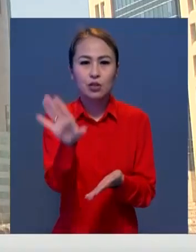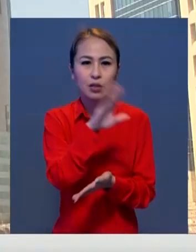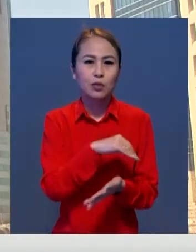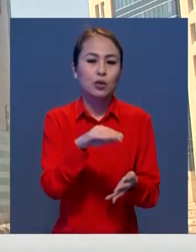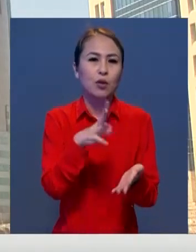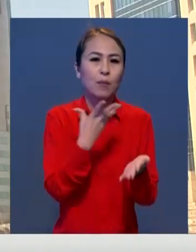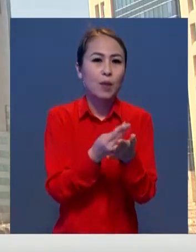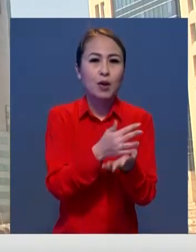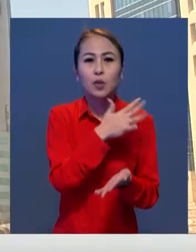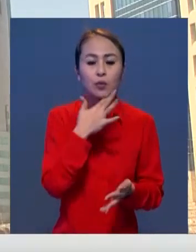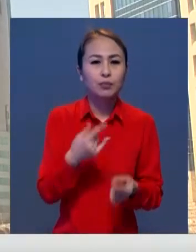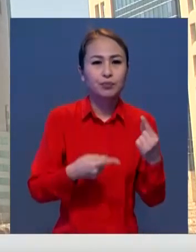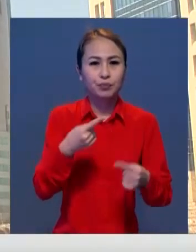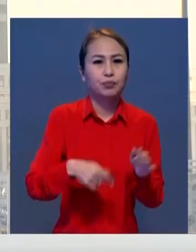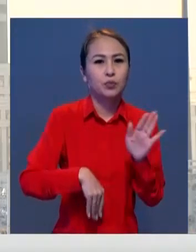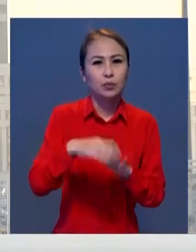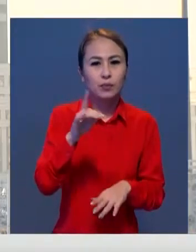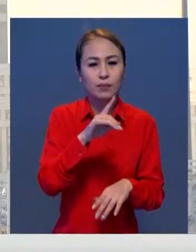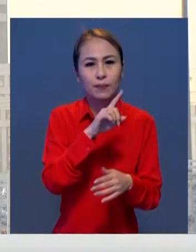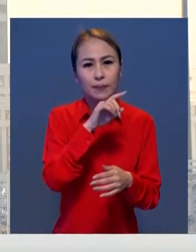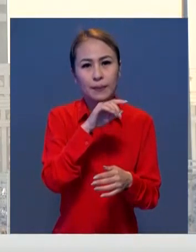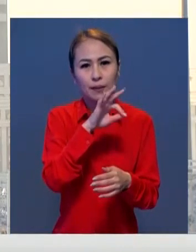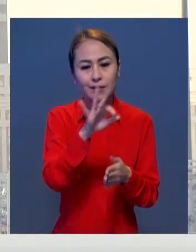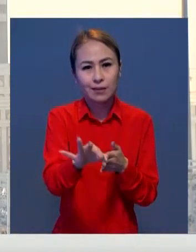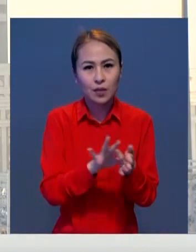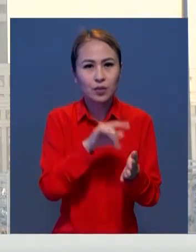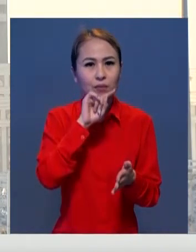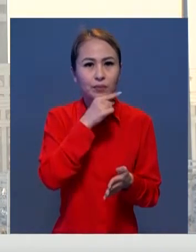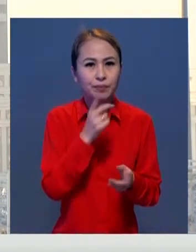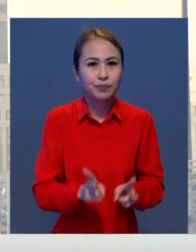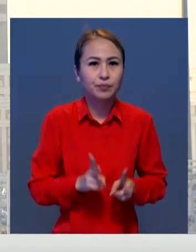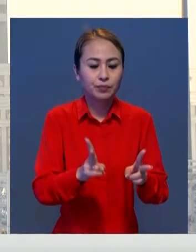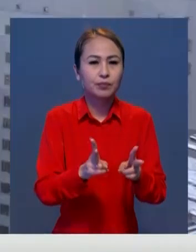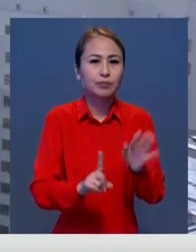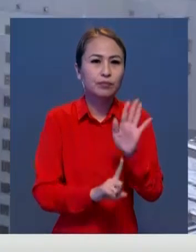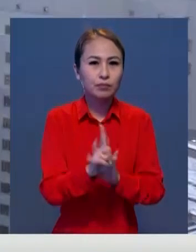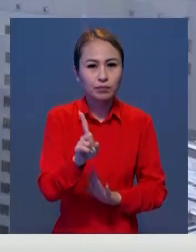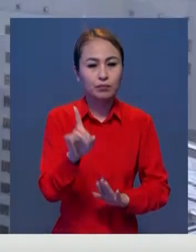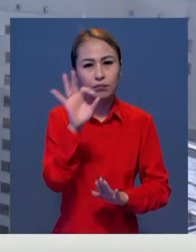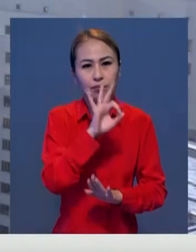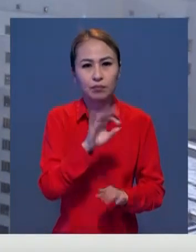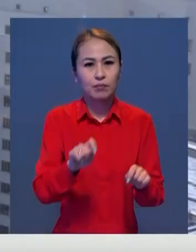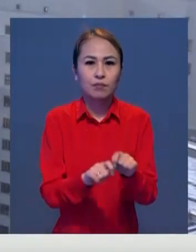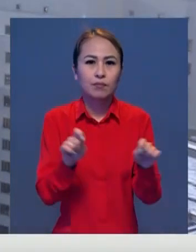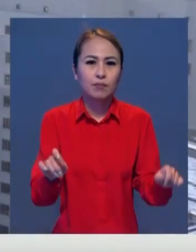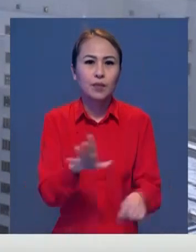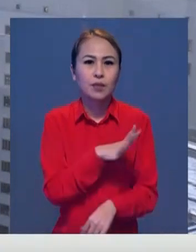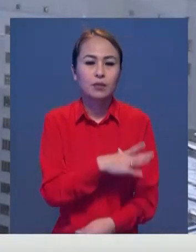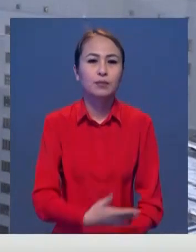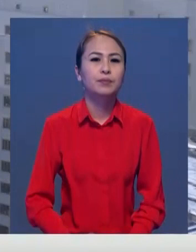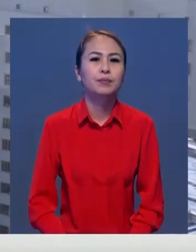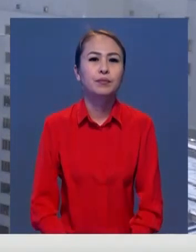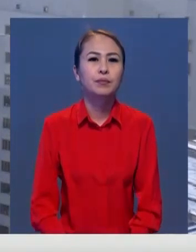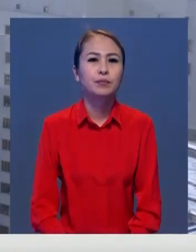салықтан жалтарушылар мен күресті күшейту мақсатында жедел түрде экономикалық қылмыстарға қарсы күрес агенттігін құруды тапсырды.